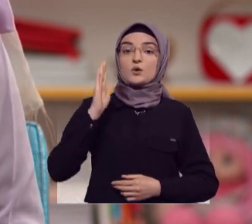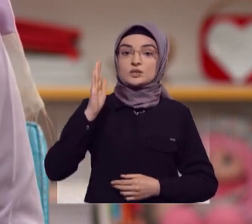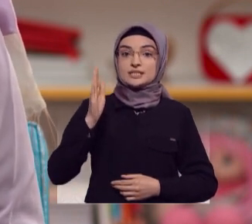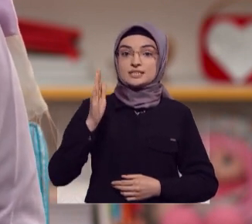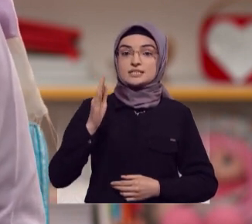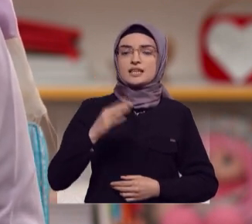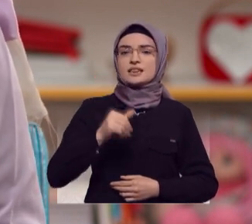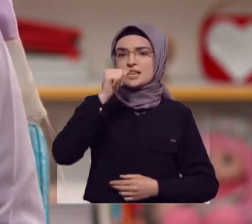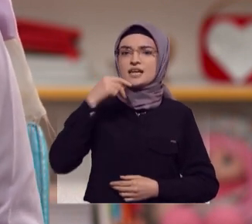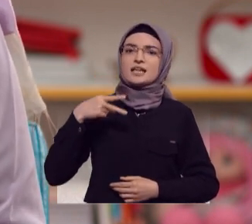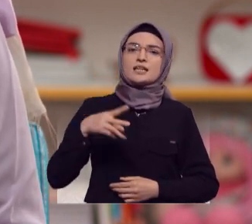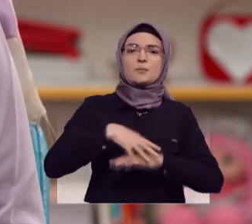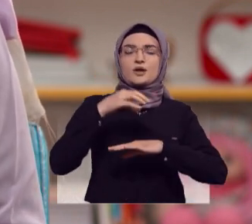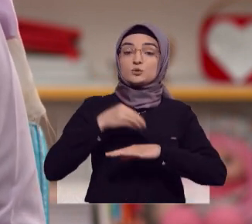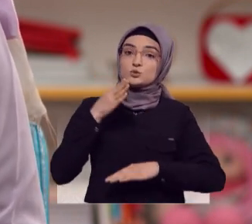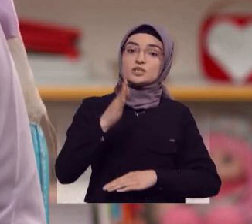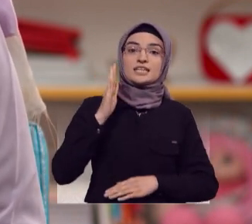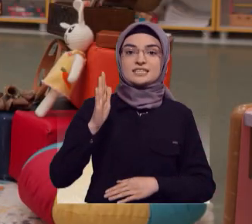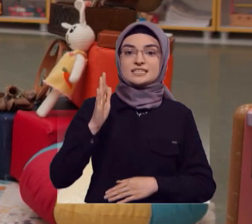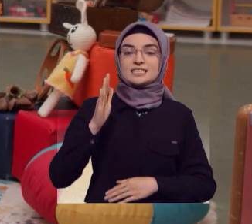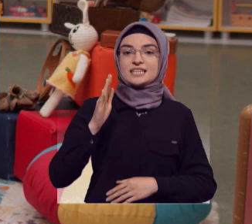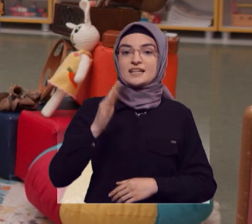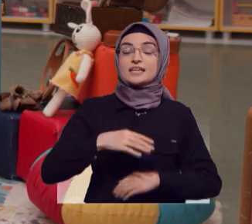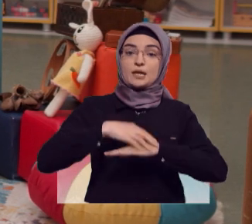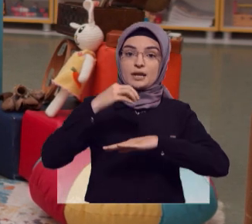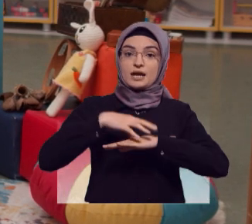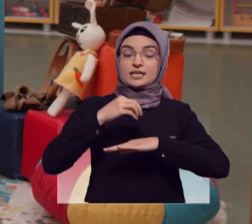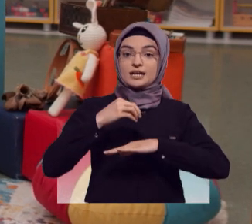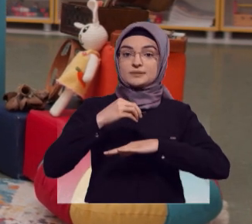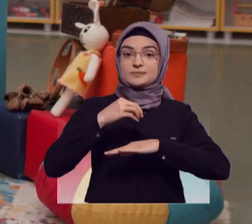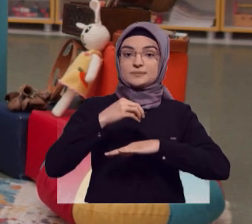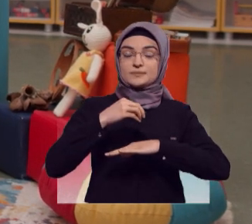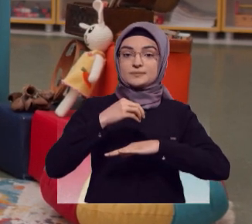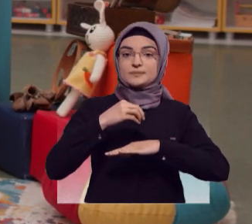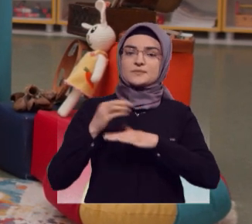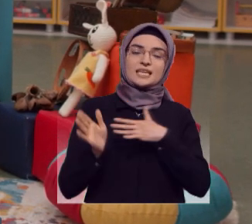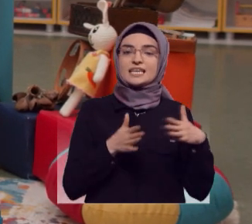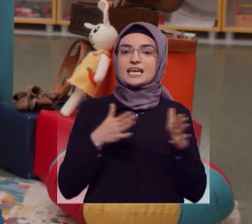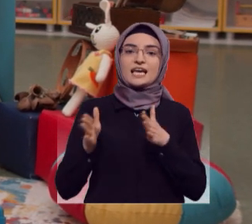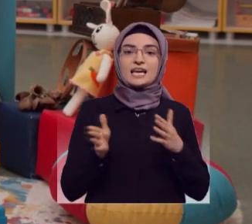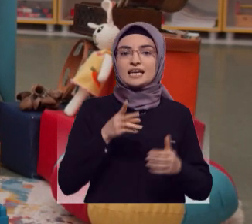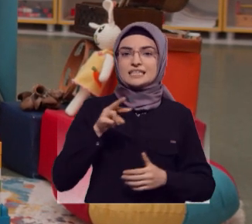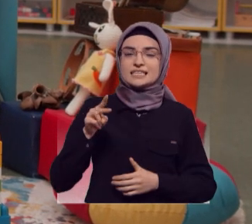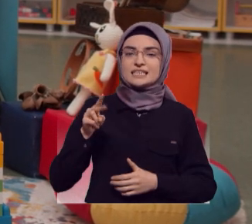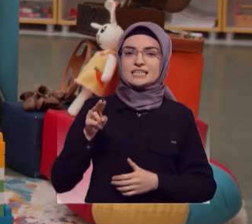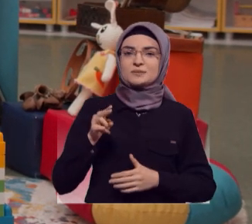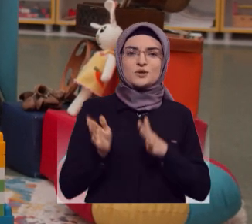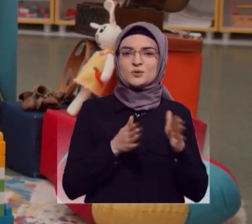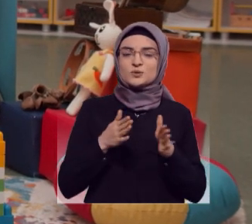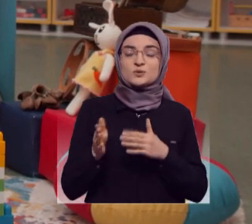uz gideriz. Dere, tepe, düz gideriz. Tepelerden yel gibi